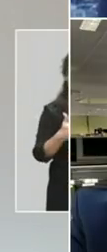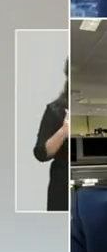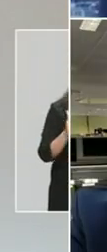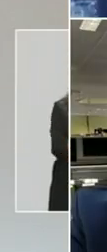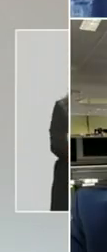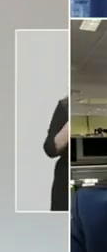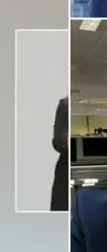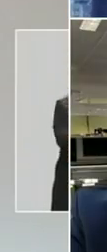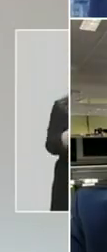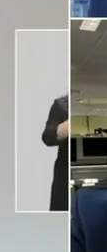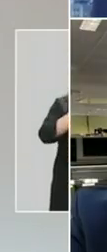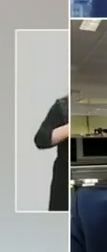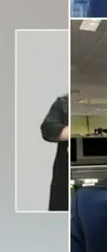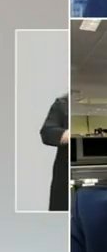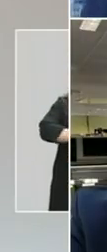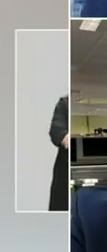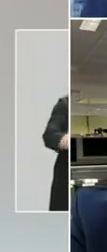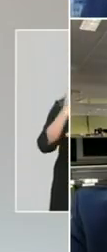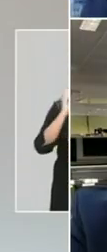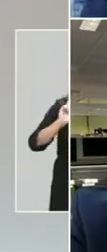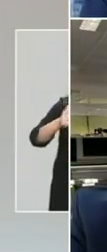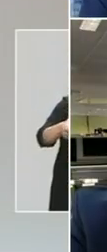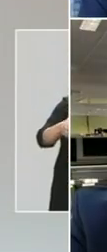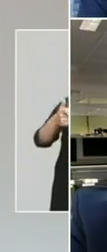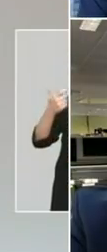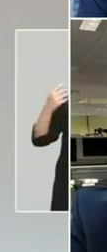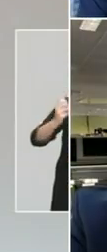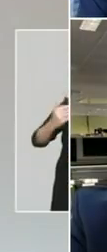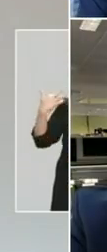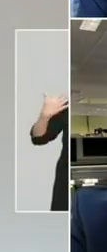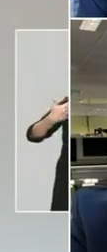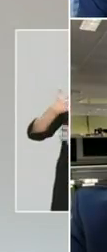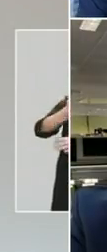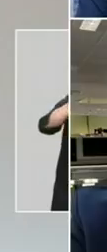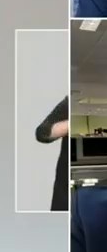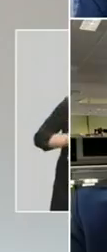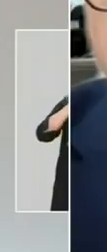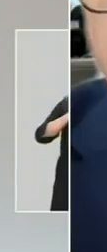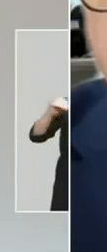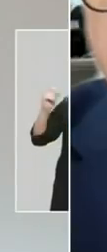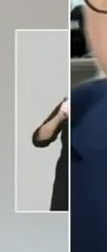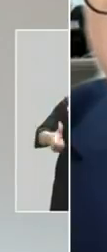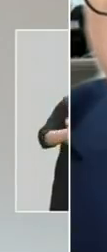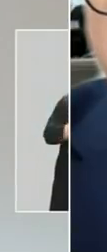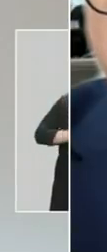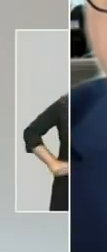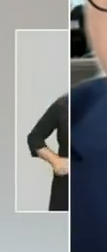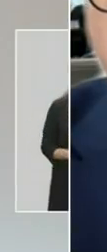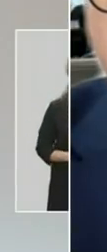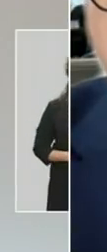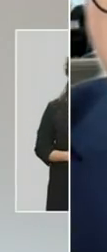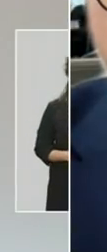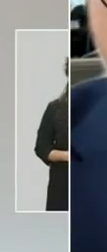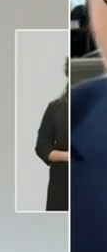un peu par certains médecins, également dans la classe politique, et cette hypothèse a été balayée par le ministre. Oui, tout à fait. On était dans l'optique